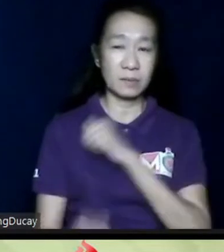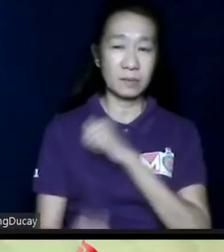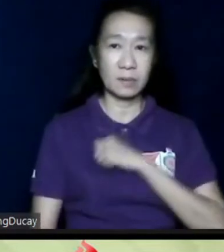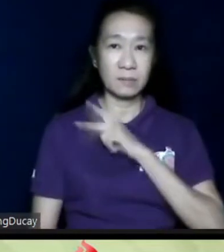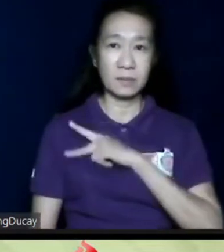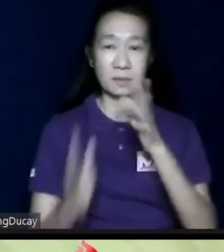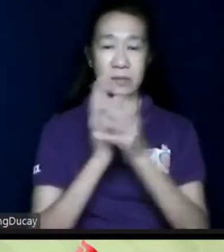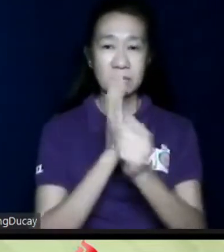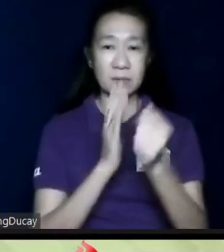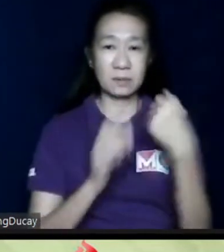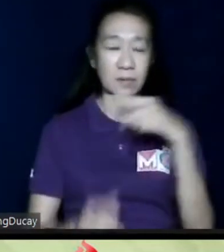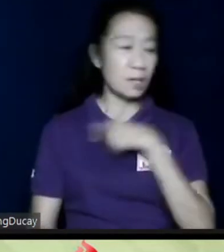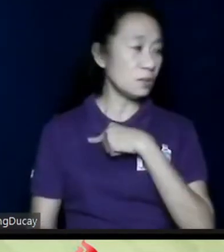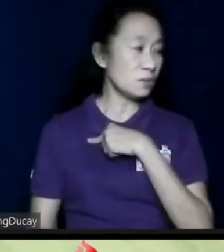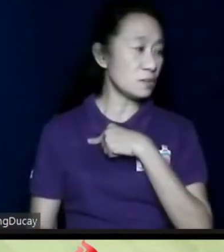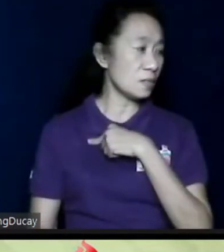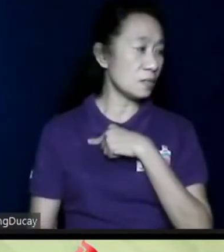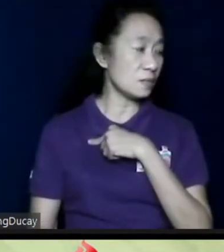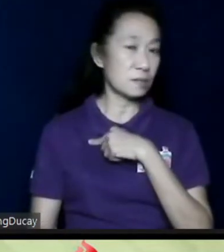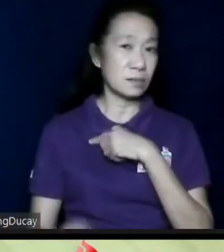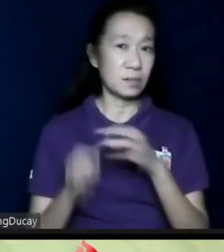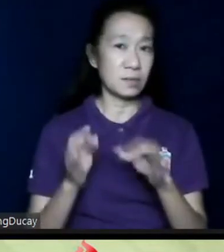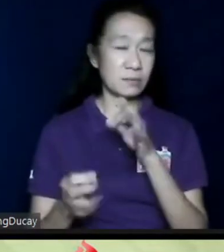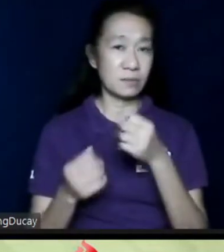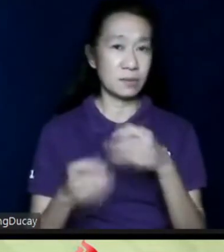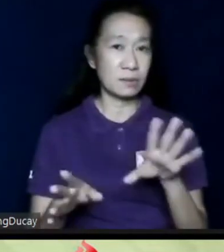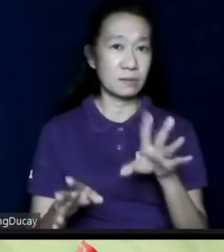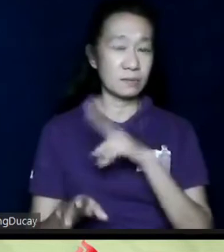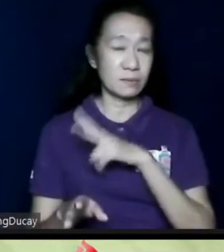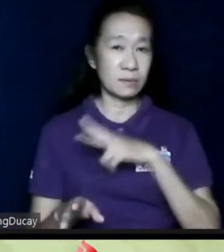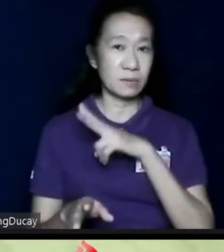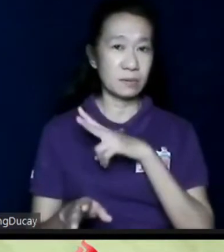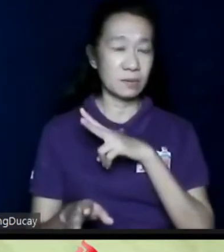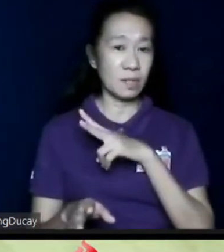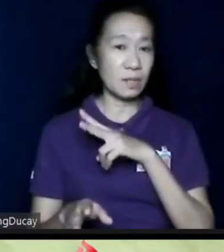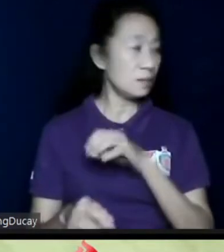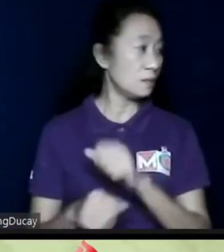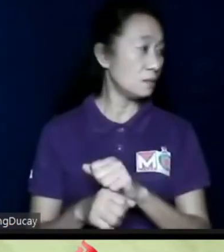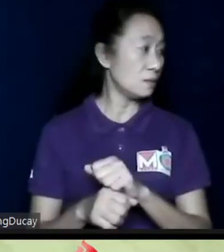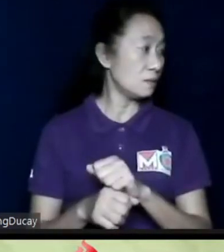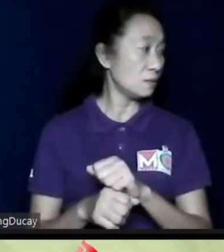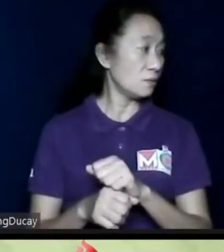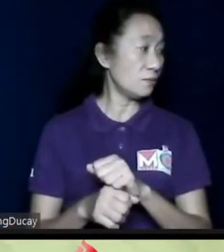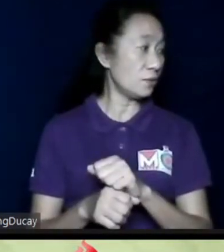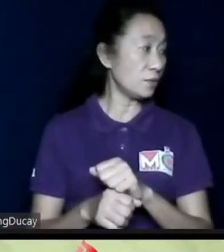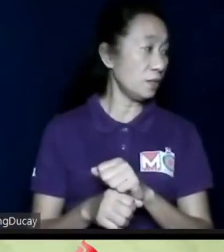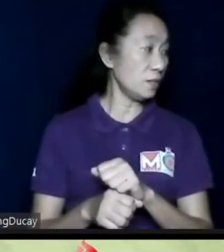skill natin kung walang value sa kanila yung product. So dapat po, always look at value, always look at